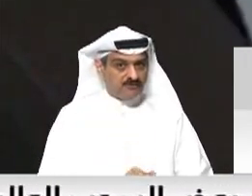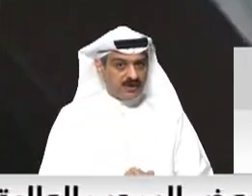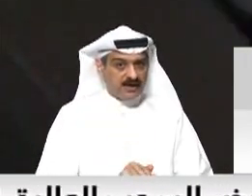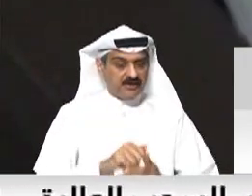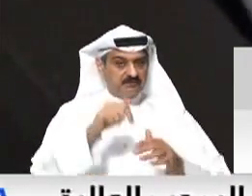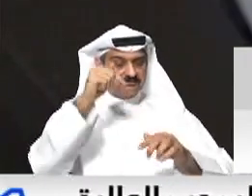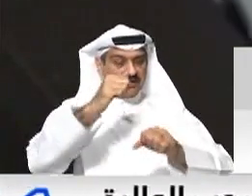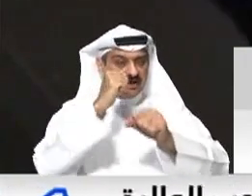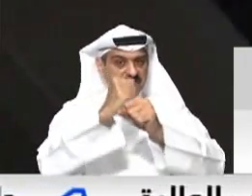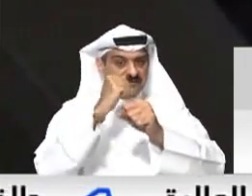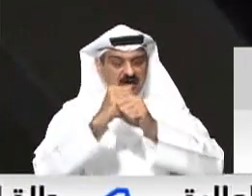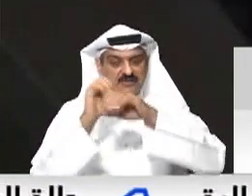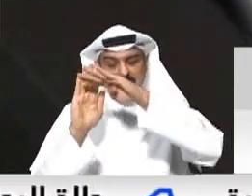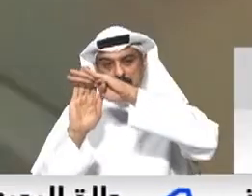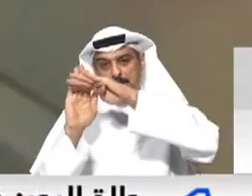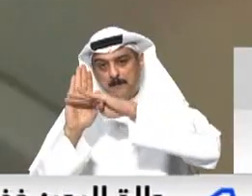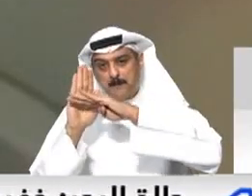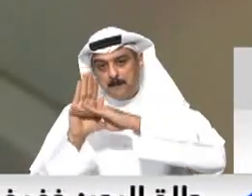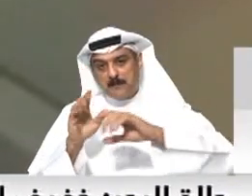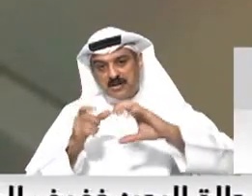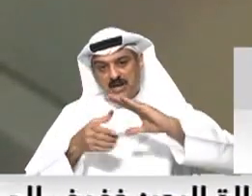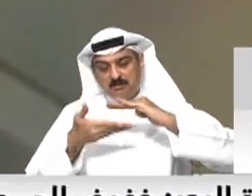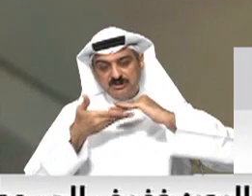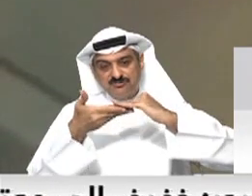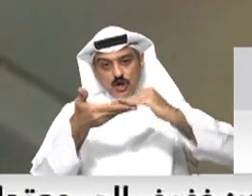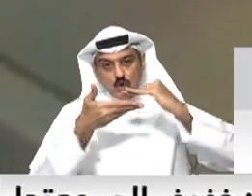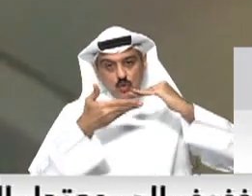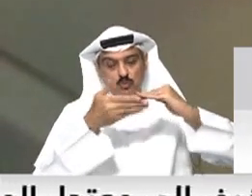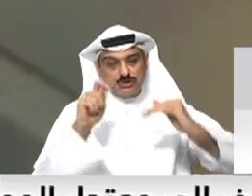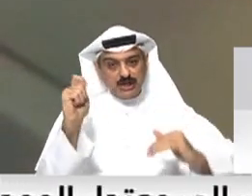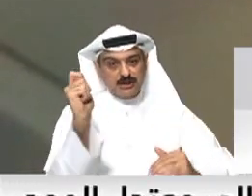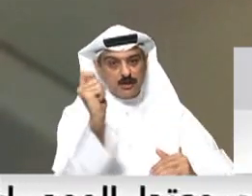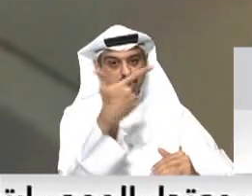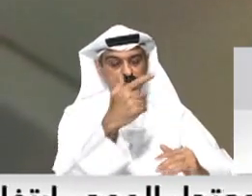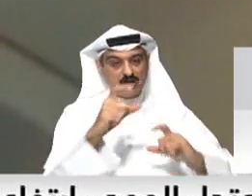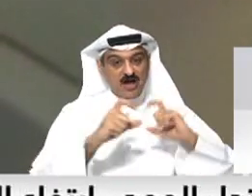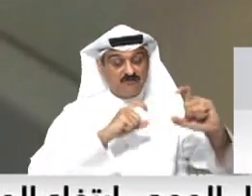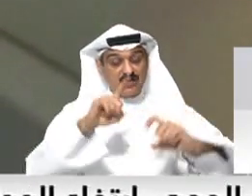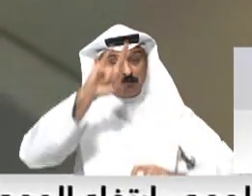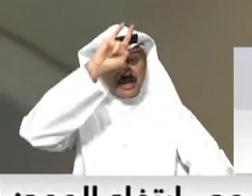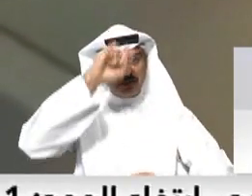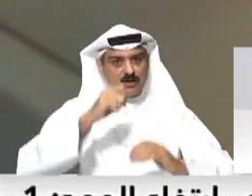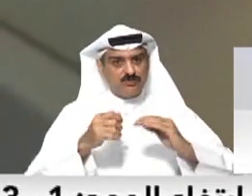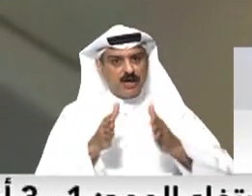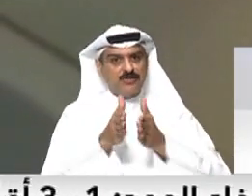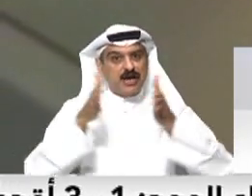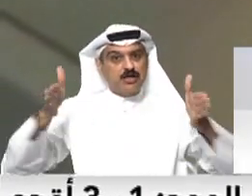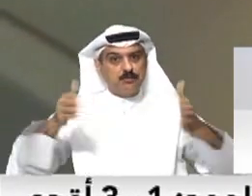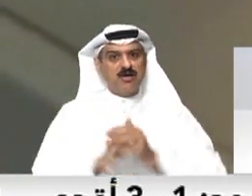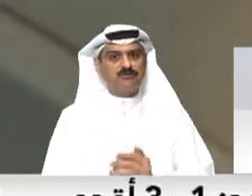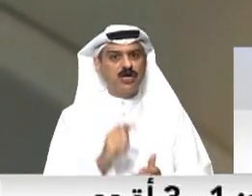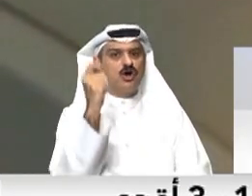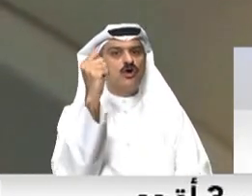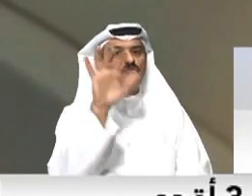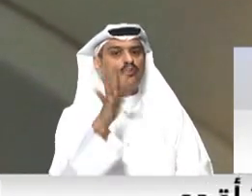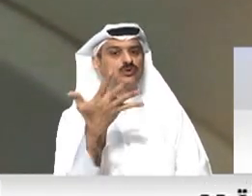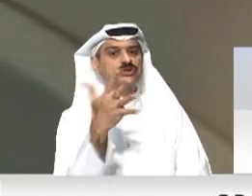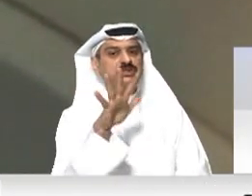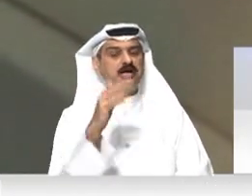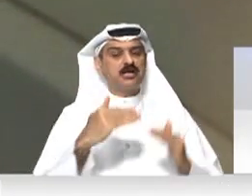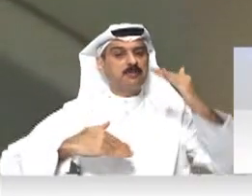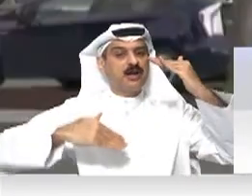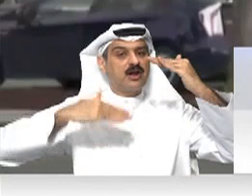استخدام برنامج التمويل البنكيه الطارئ عبر الاحتياطي الفيدرالي كبيرا متوقعين ان يبلغ الحد